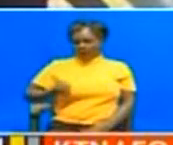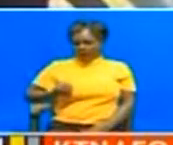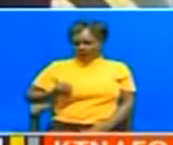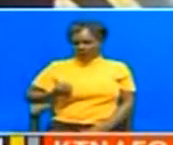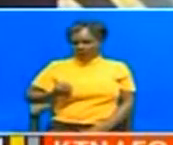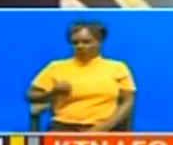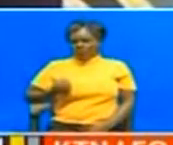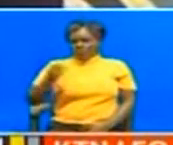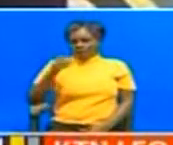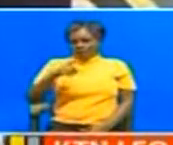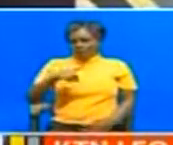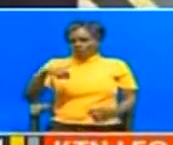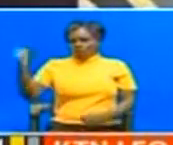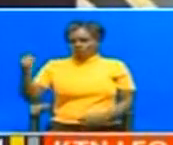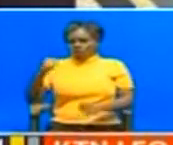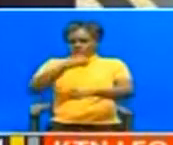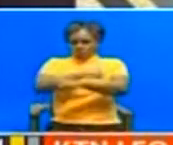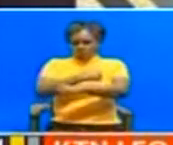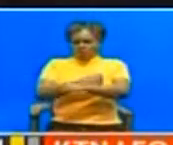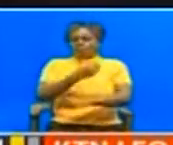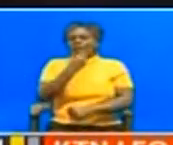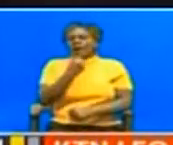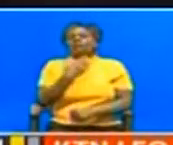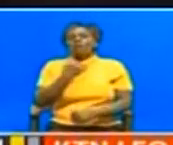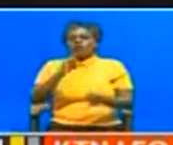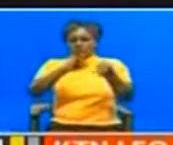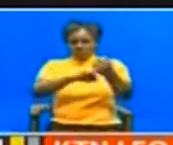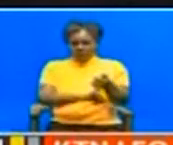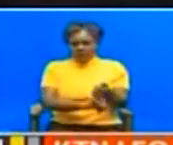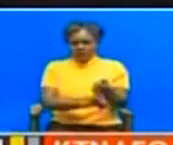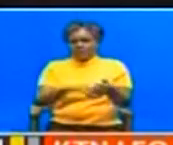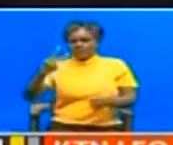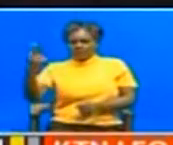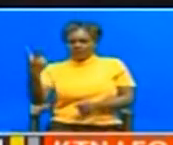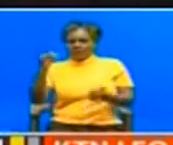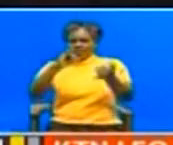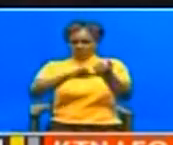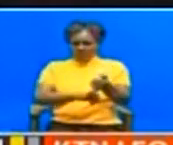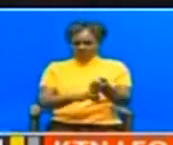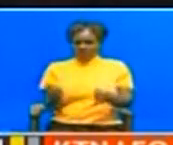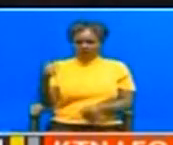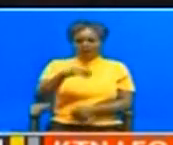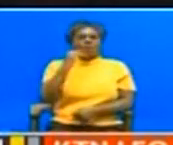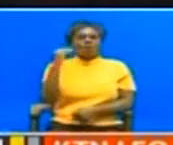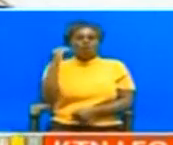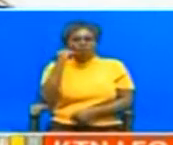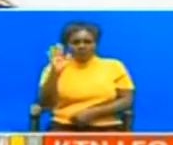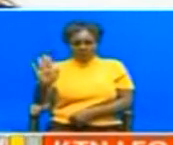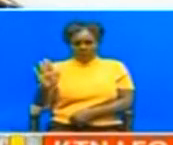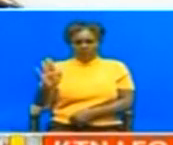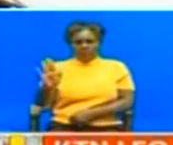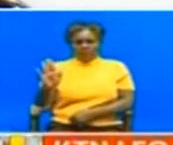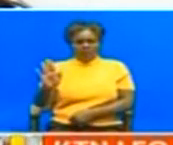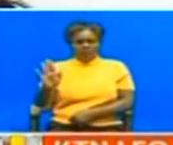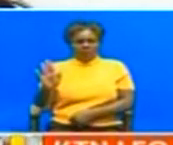anasemekana kutoka shuleni kabla ya jamaa anayesemekana kutaka kumoa kama bibi wa pili kufika nyumbani kwa msichana huyo. Kuna